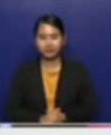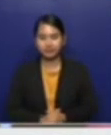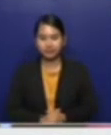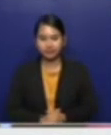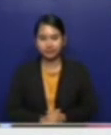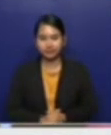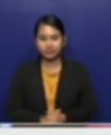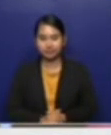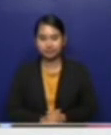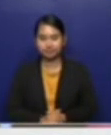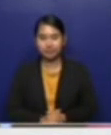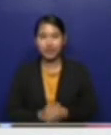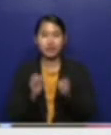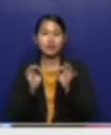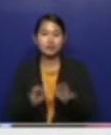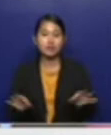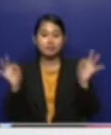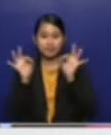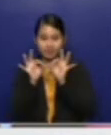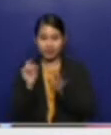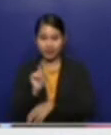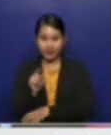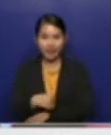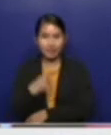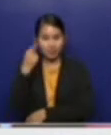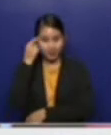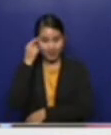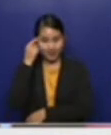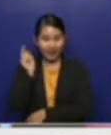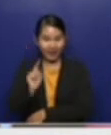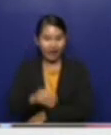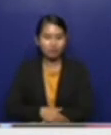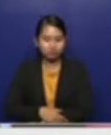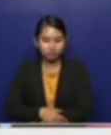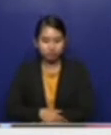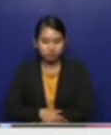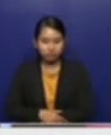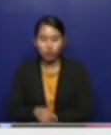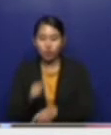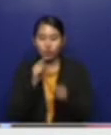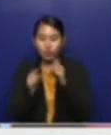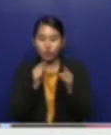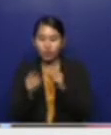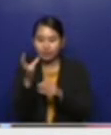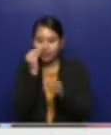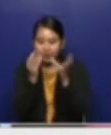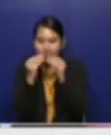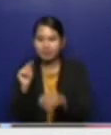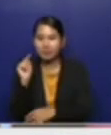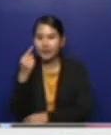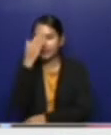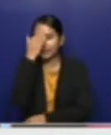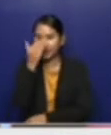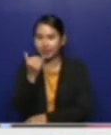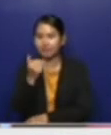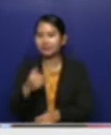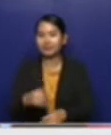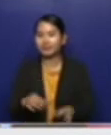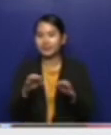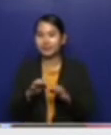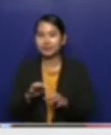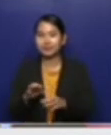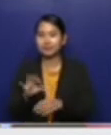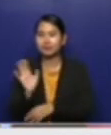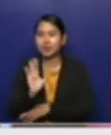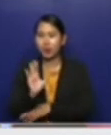ป็นว่าความเห็นเหล่านี้ท่านจะต้องไปรับฟังอะไรอีกไม่จำเป็นครับท่านครับเอาความเห็นเหล่